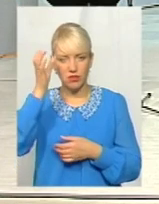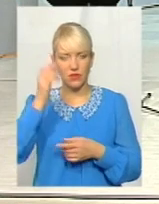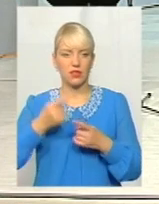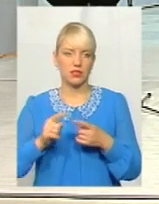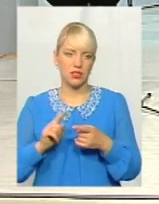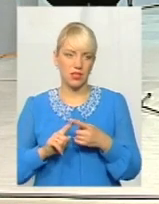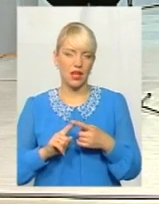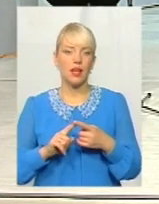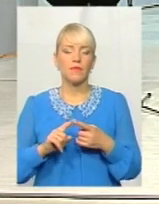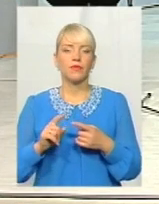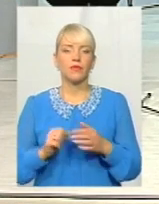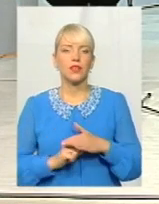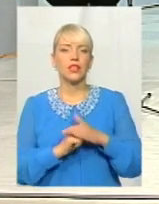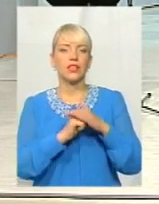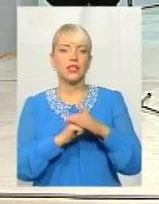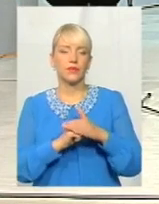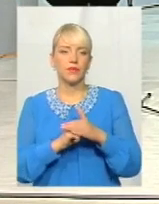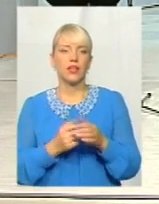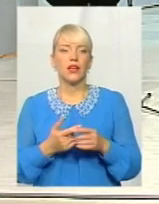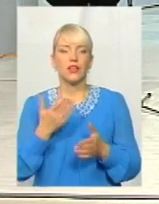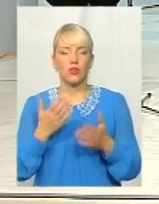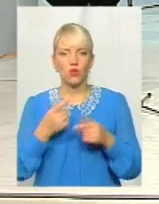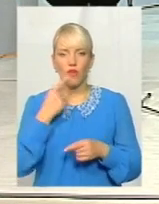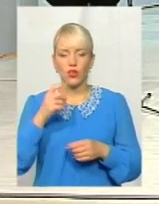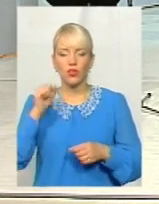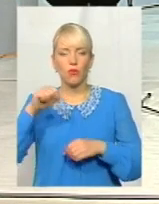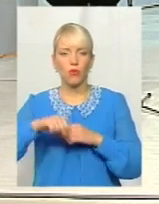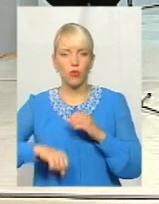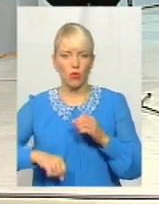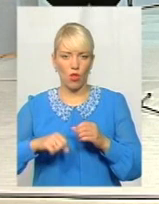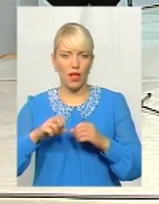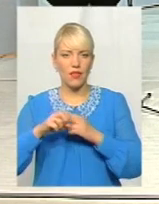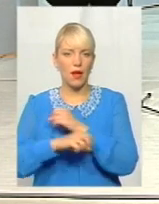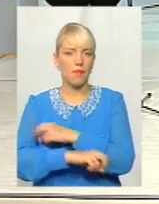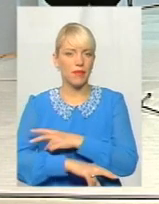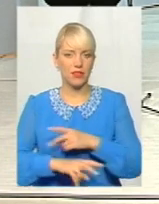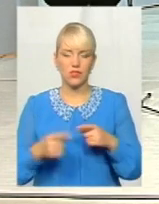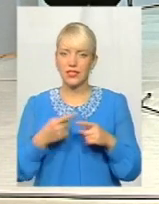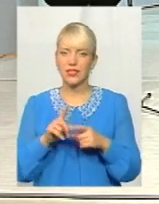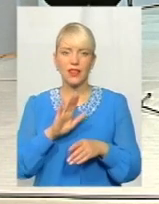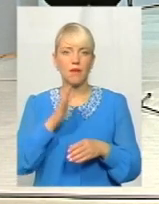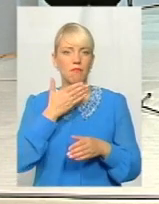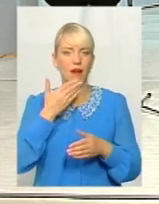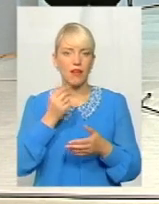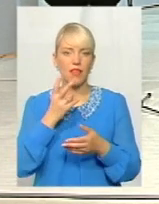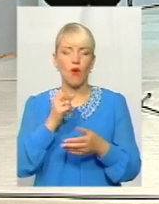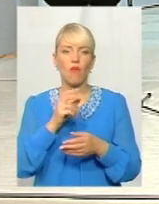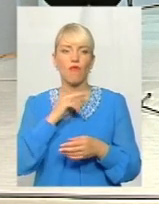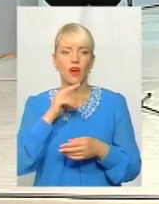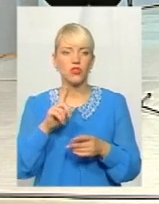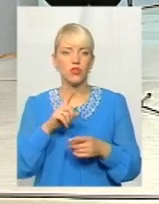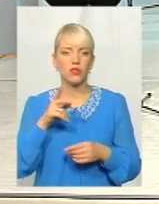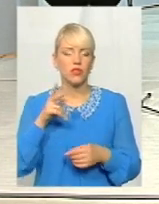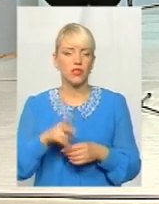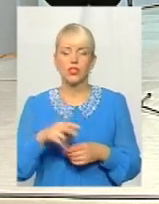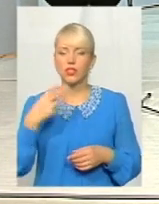яких тримається. Так, власне, дивіться, якщо взяти подолання бідності, це не мається на увазі, що в нас до 2030 року